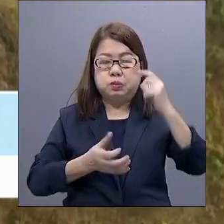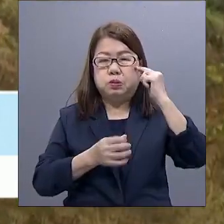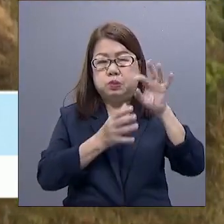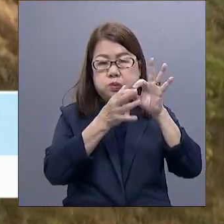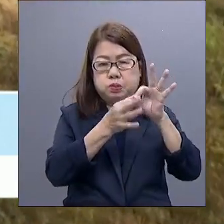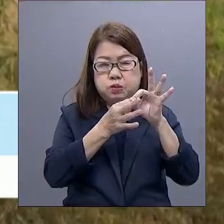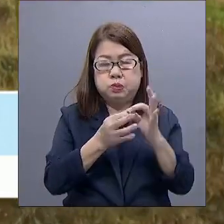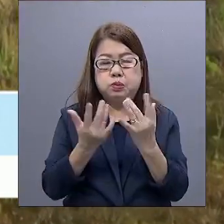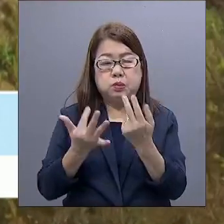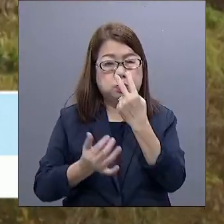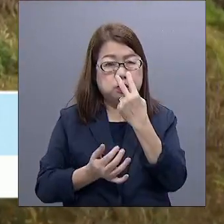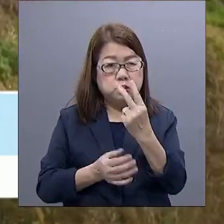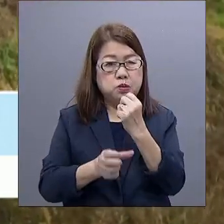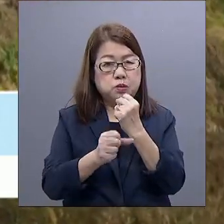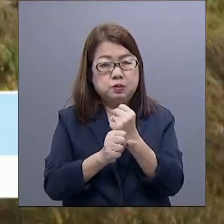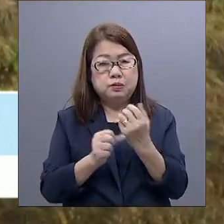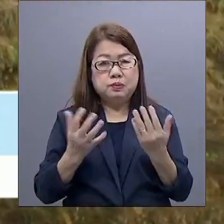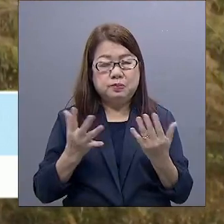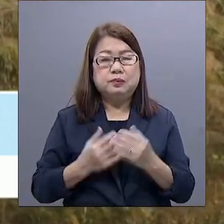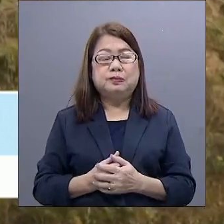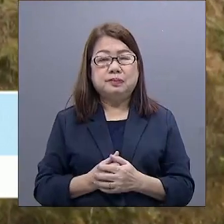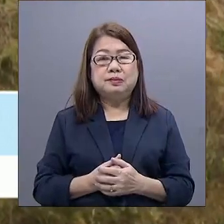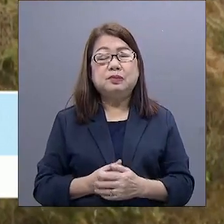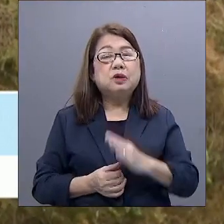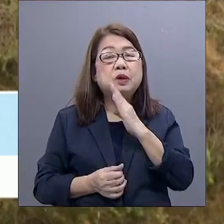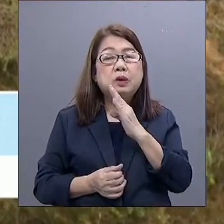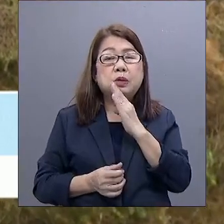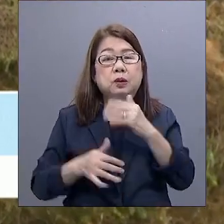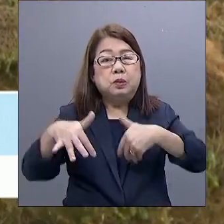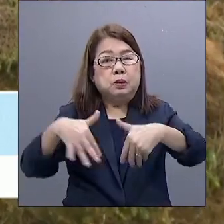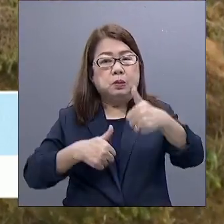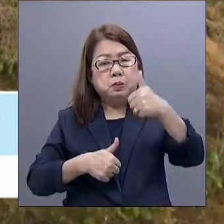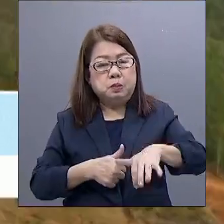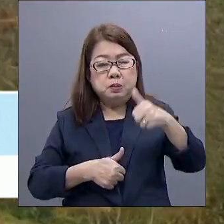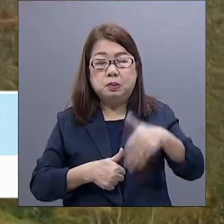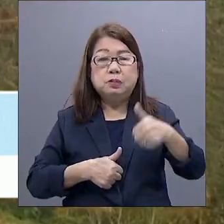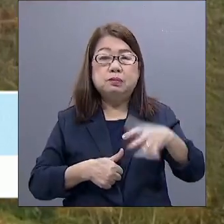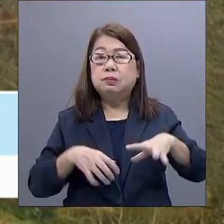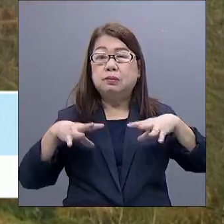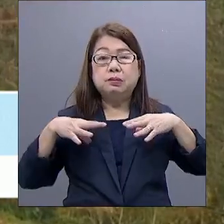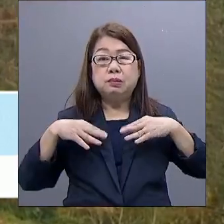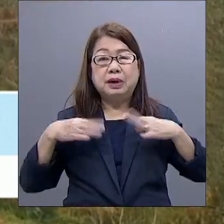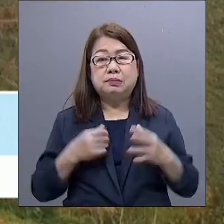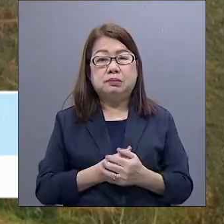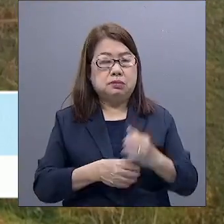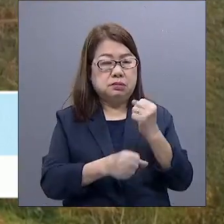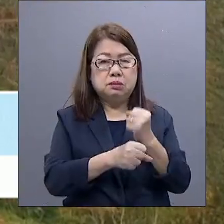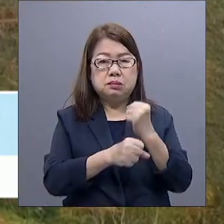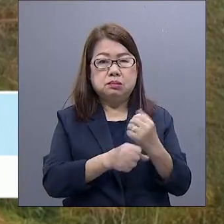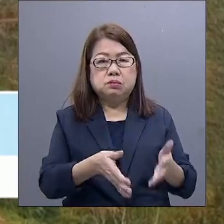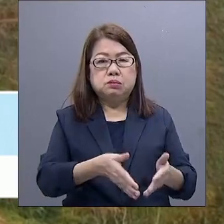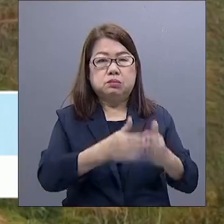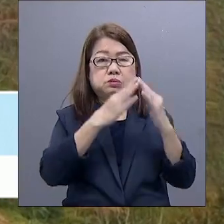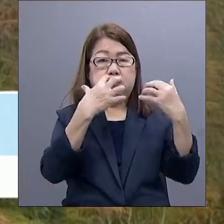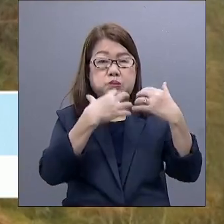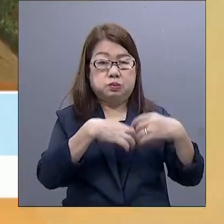่าจะเคลื่อนไวกันอย่างไรนะคะแล้วถาชาวบ้านไม่เหด้วยอย่างนี้นะคะการก่อสรางจะสามา